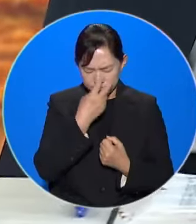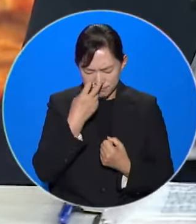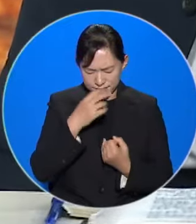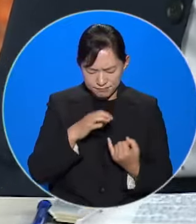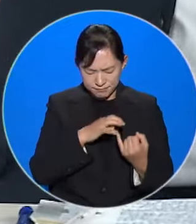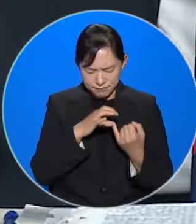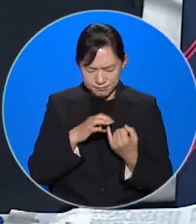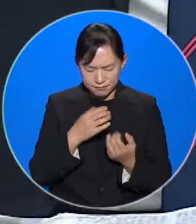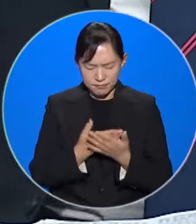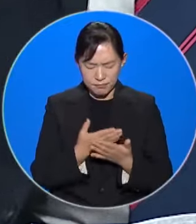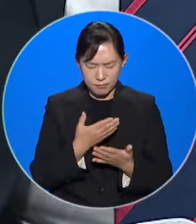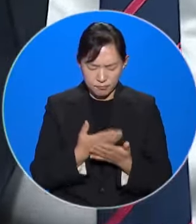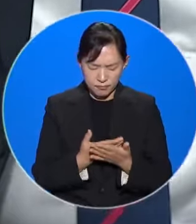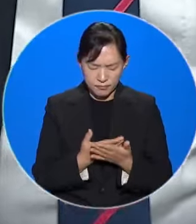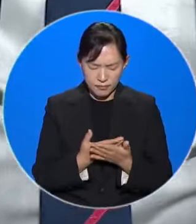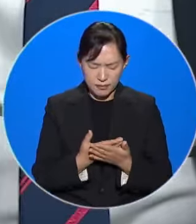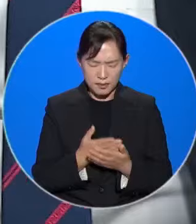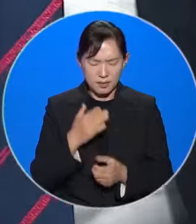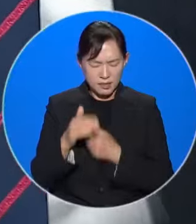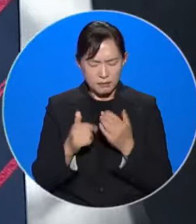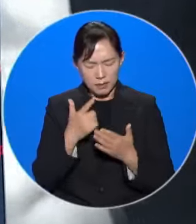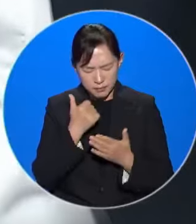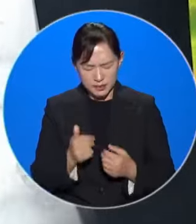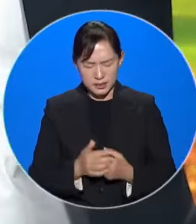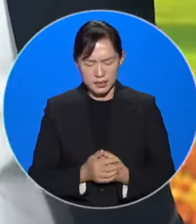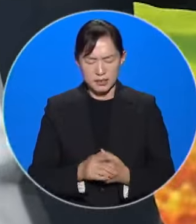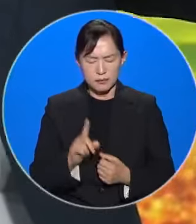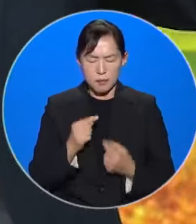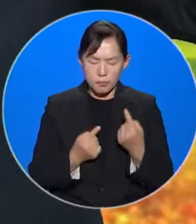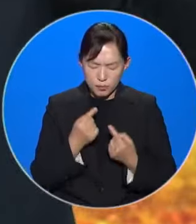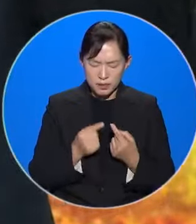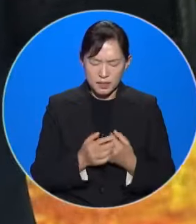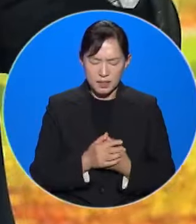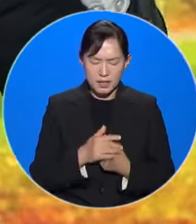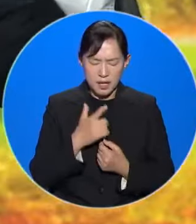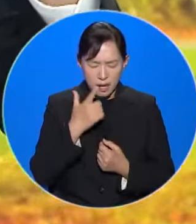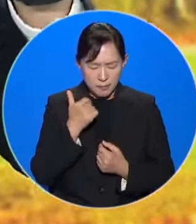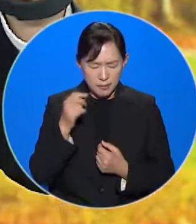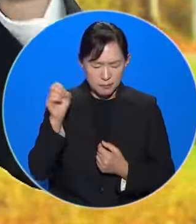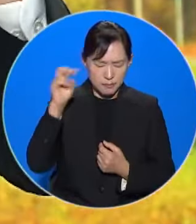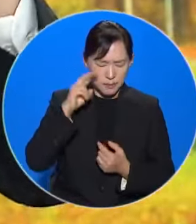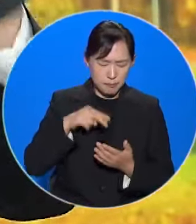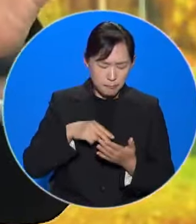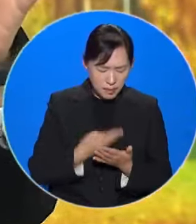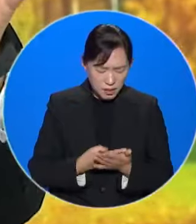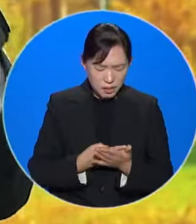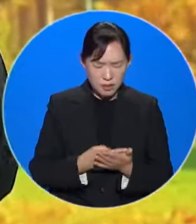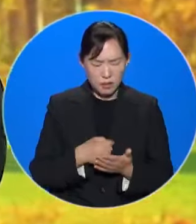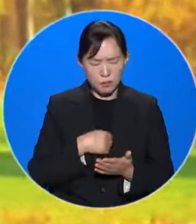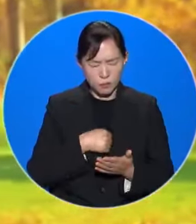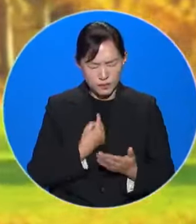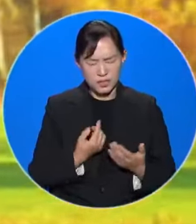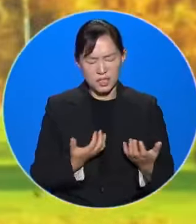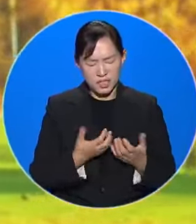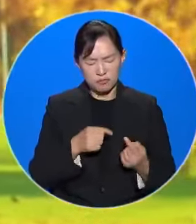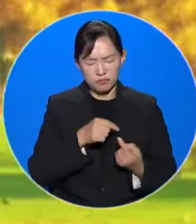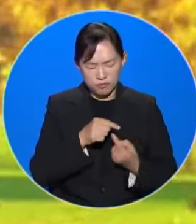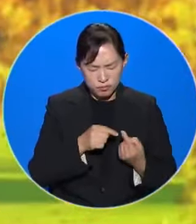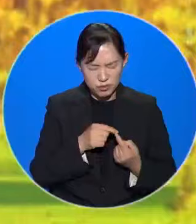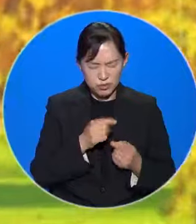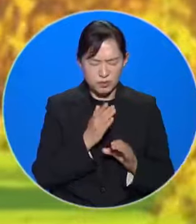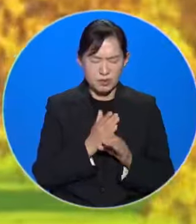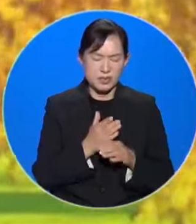지켜보호하여 주시옵소서. 아버지 하나님, 무엇보다도 아버지가 갑자기 쓰러져 하나님 혼자서 사업장을 운영해야